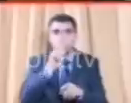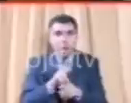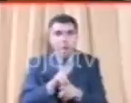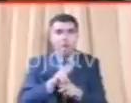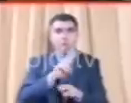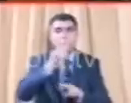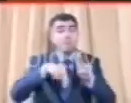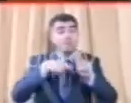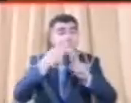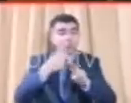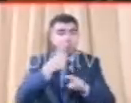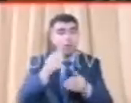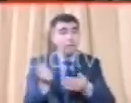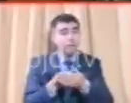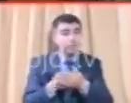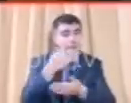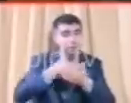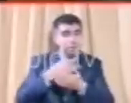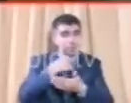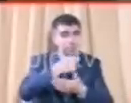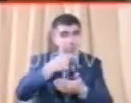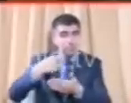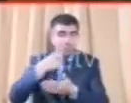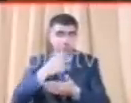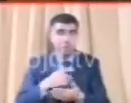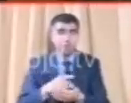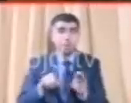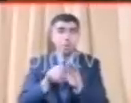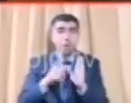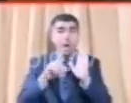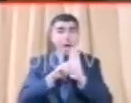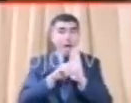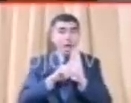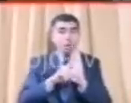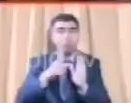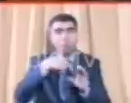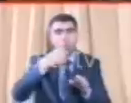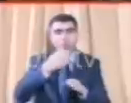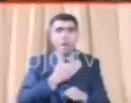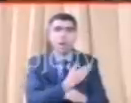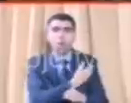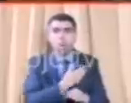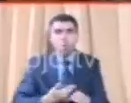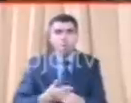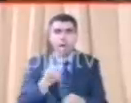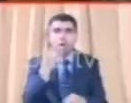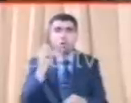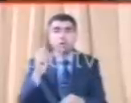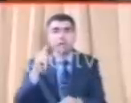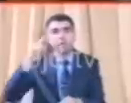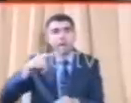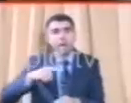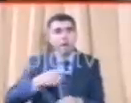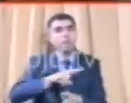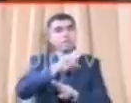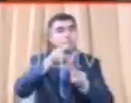الدستور. انتم تعرفون بانه الحكومه ملزمه ان تجيب داخل 20 يوم. والنسبه